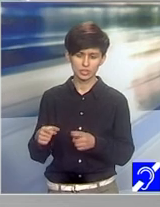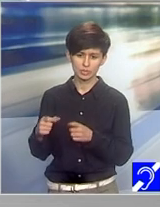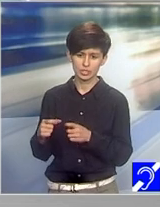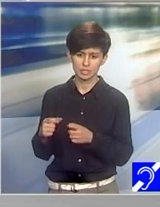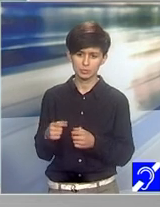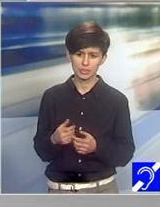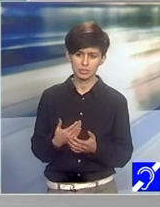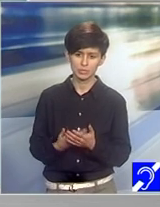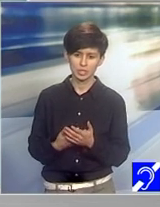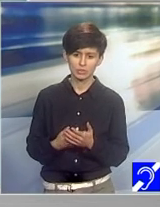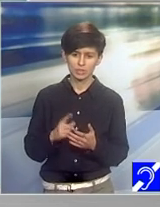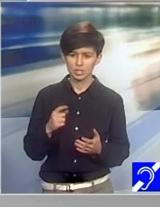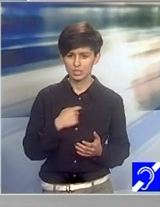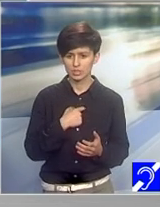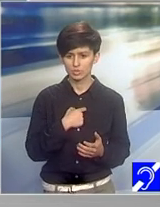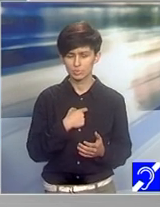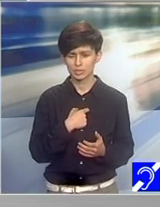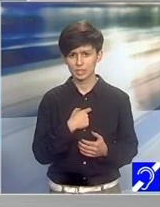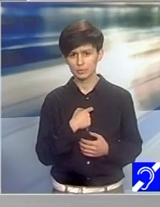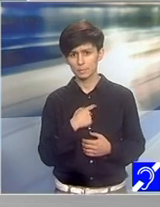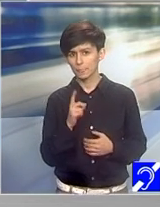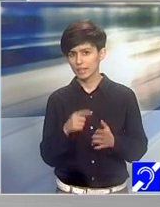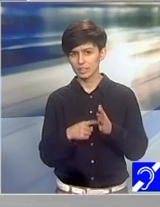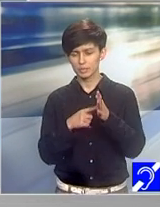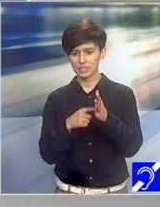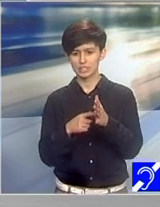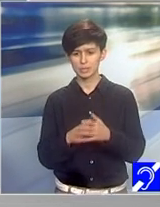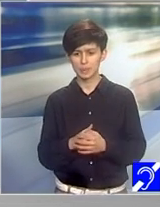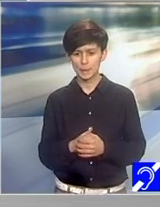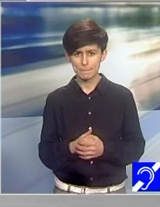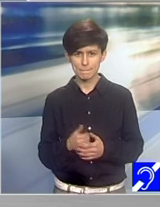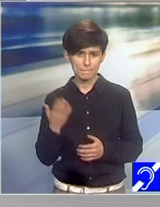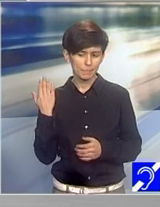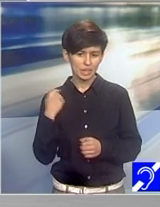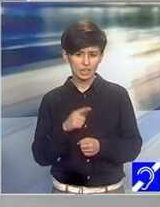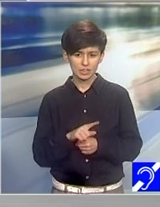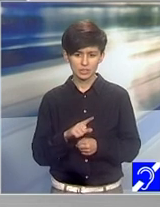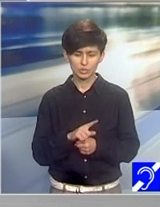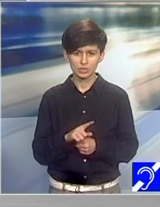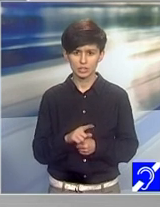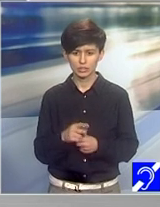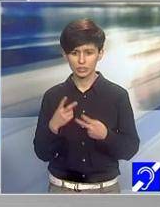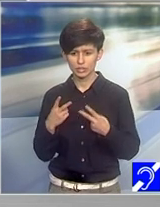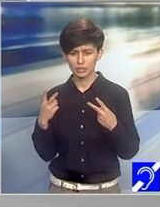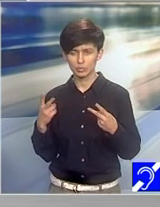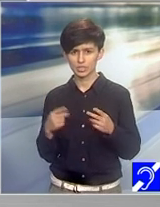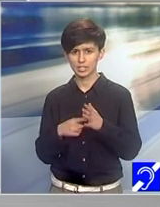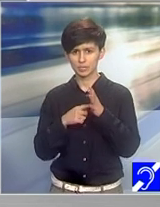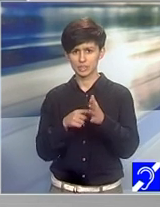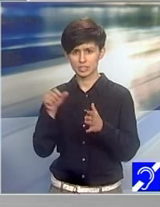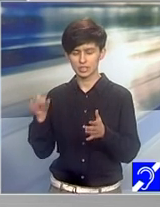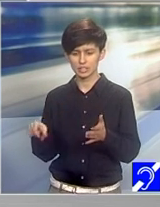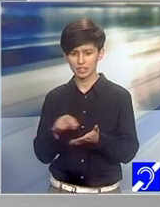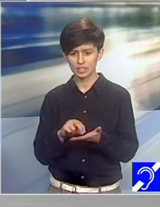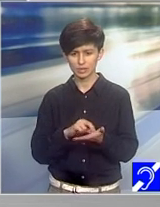Bune și rele. Foarte pe scurt, aș vrea era să vă întreb o chestiune curtă, foarte importantă. Între românism extrem și cărțile